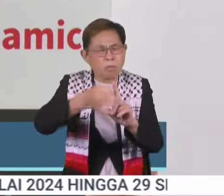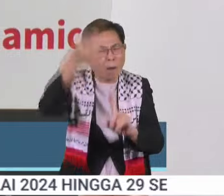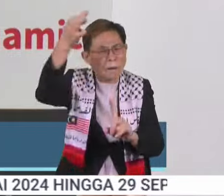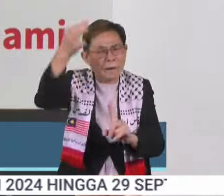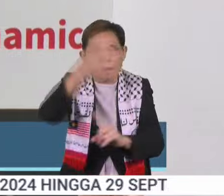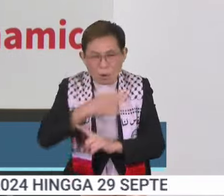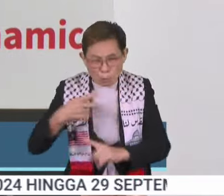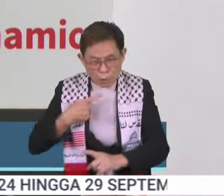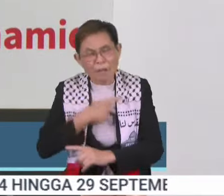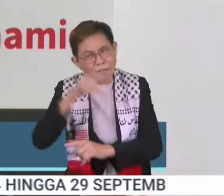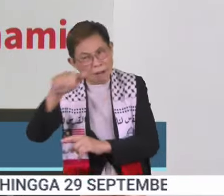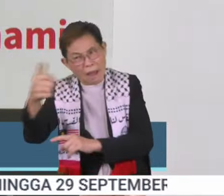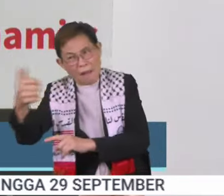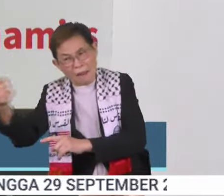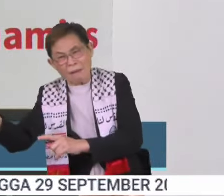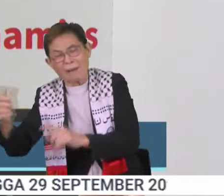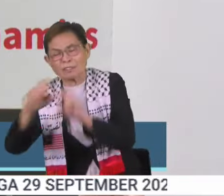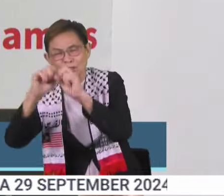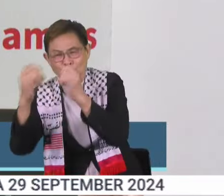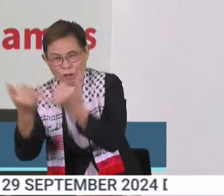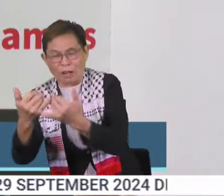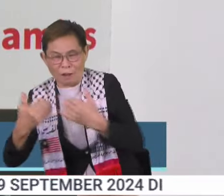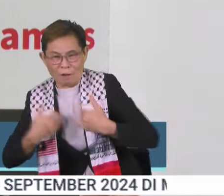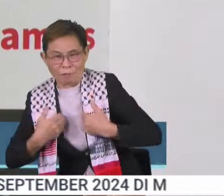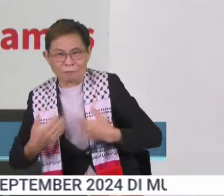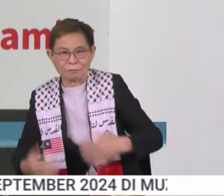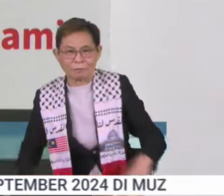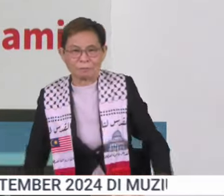Right? So we got other sources.